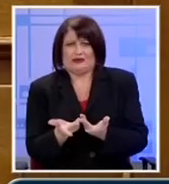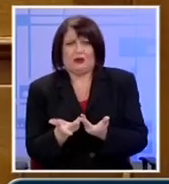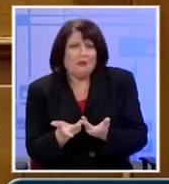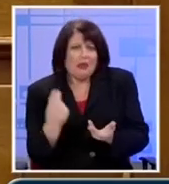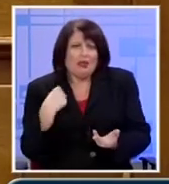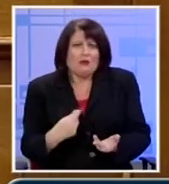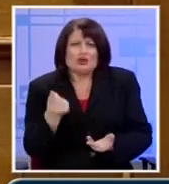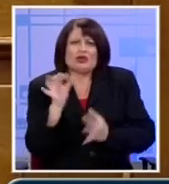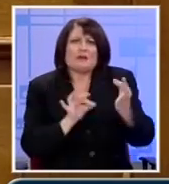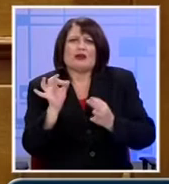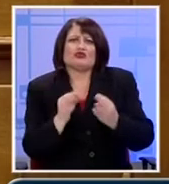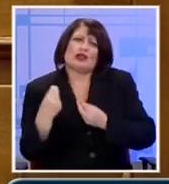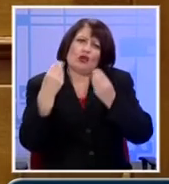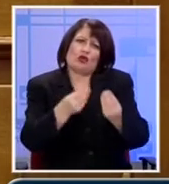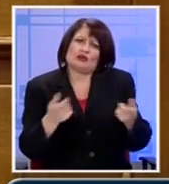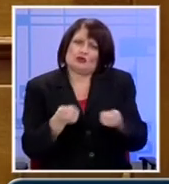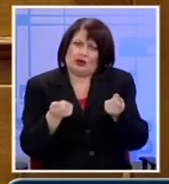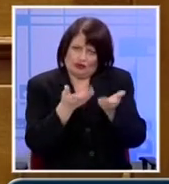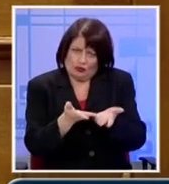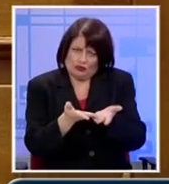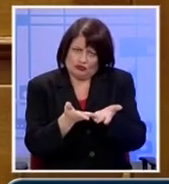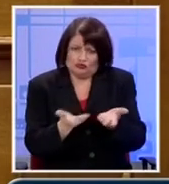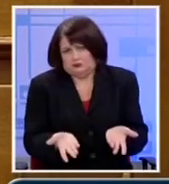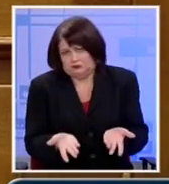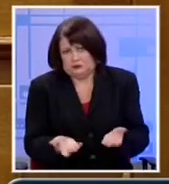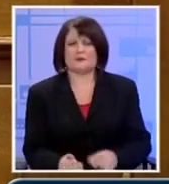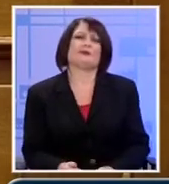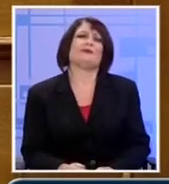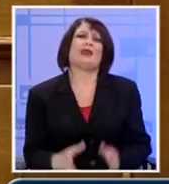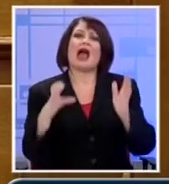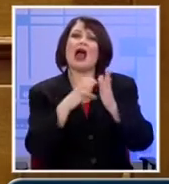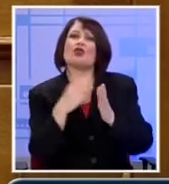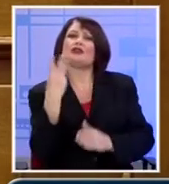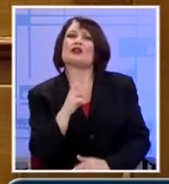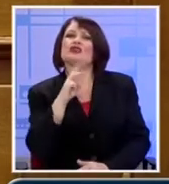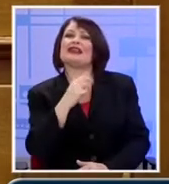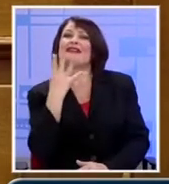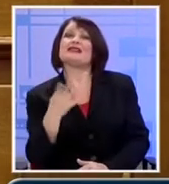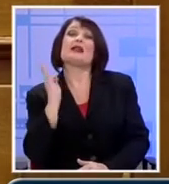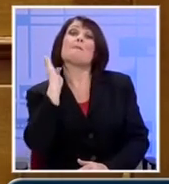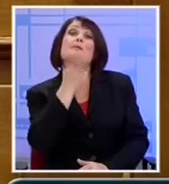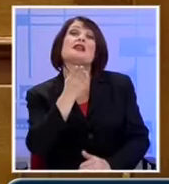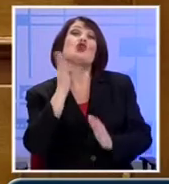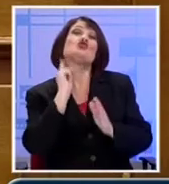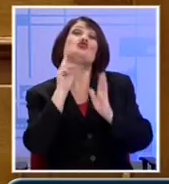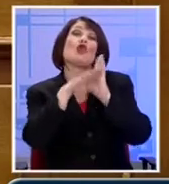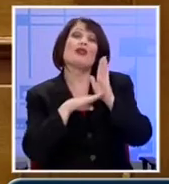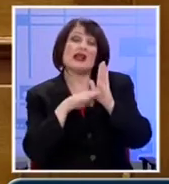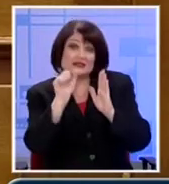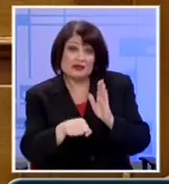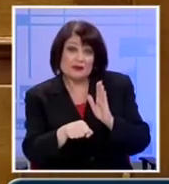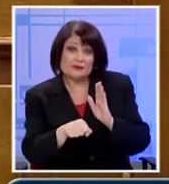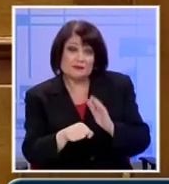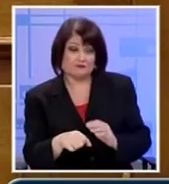τρόπο η χρήση του στους εργαζόμενους της ΕΤ? Ισχύει το άρθρο 334 του ποινικού κώδικα?